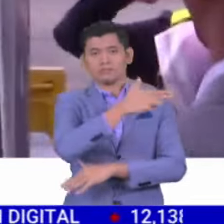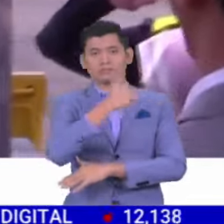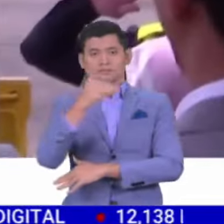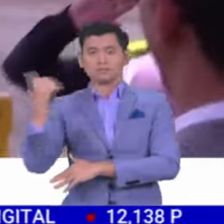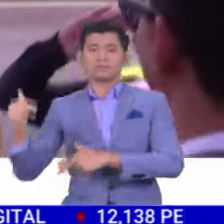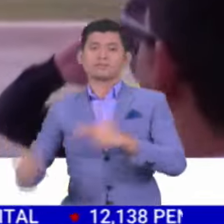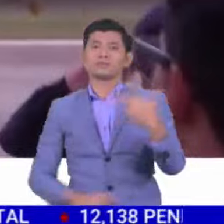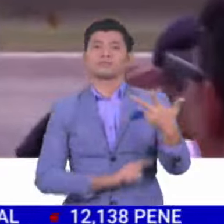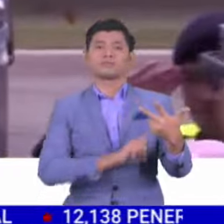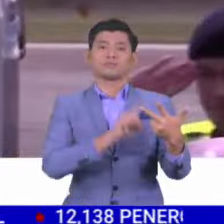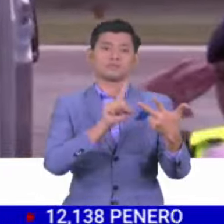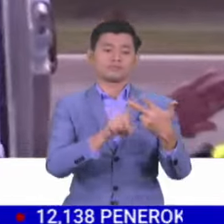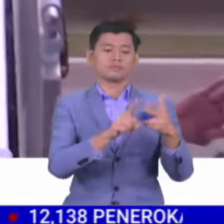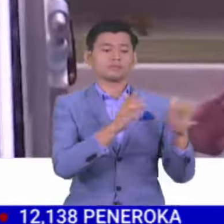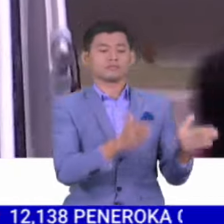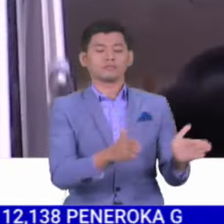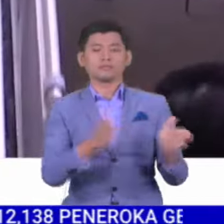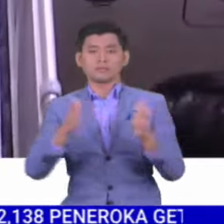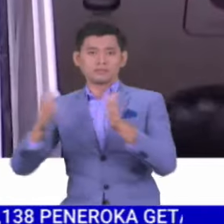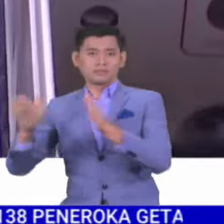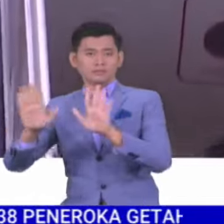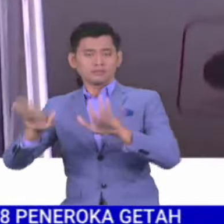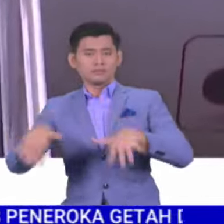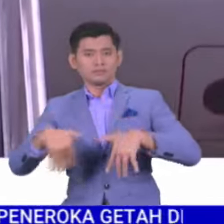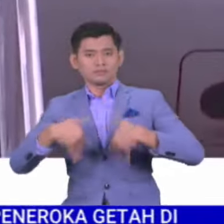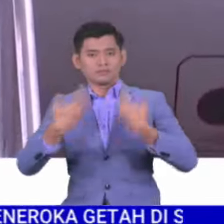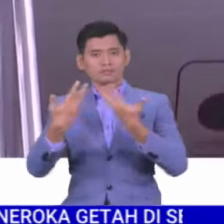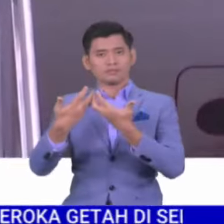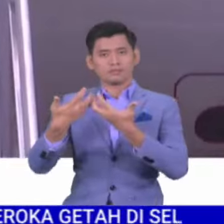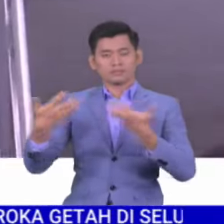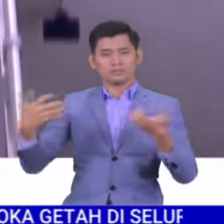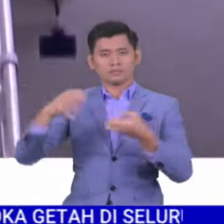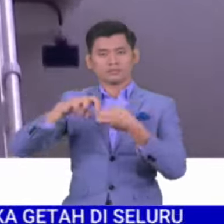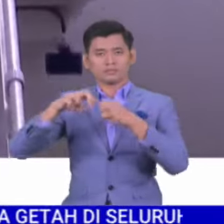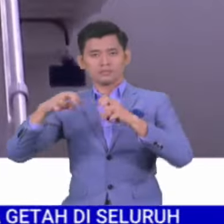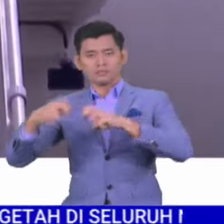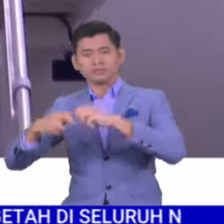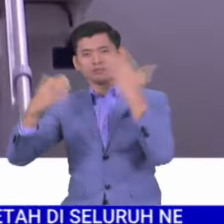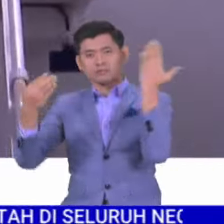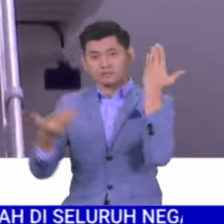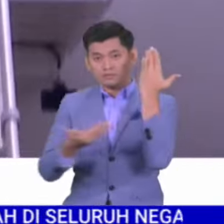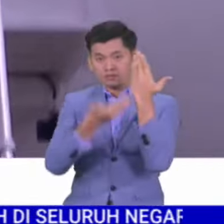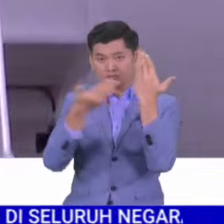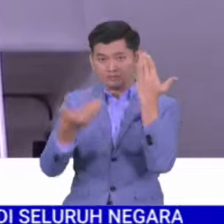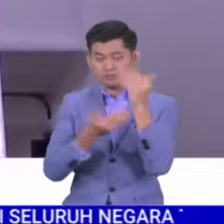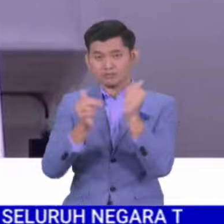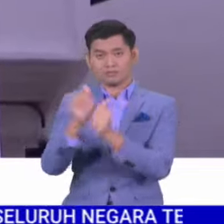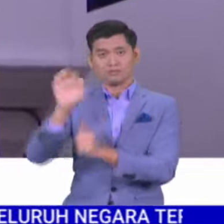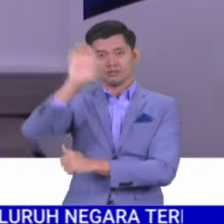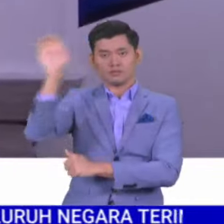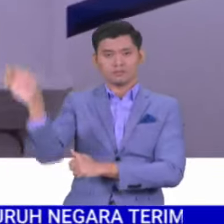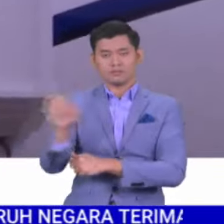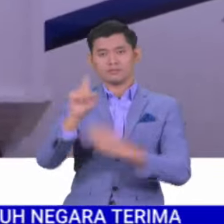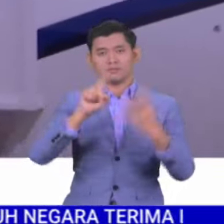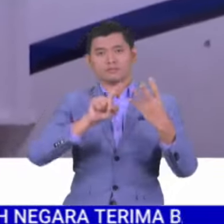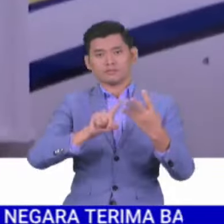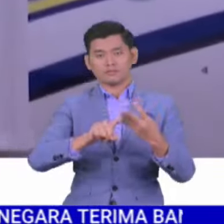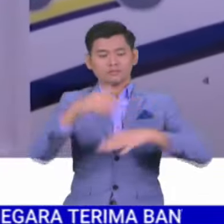Nusantara, strategi bagi menangani diskriminasi minyak sawit oleh Kesatuan Eropah EU, pembatasan sempadan darat dan